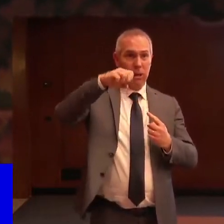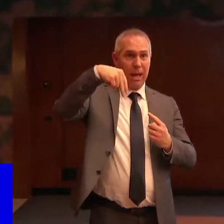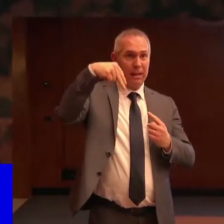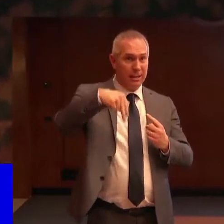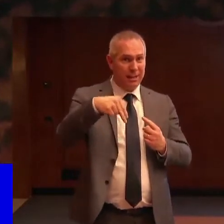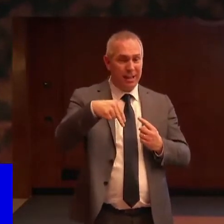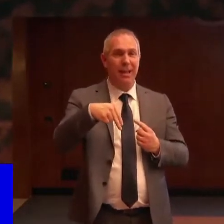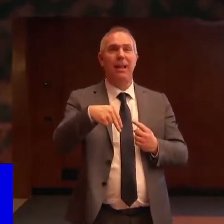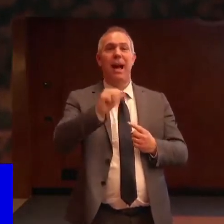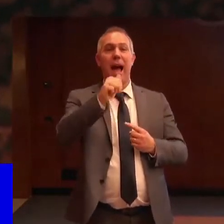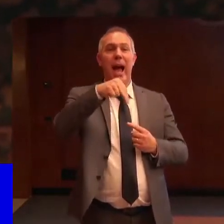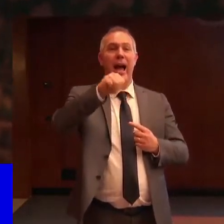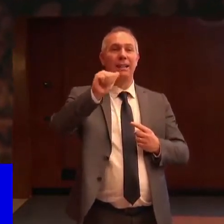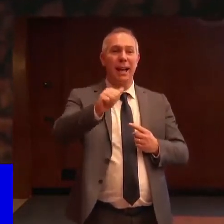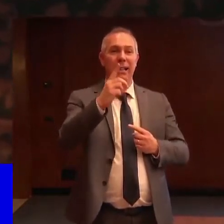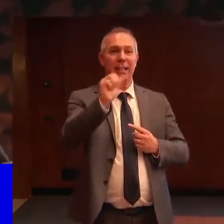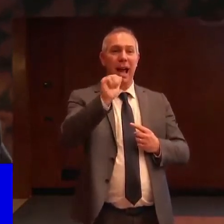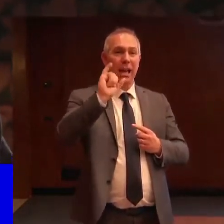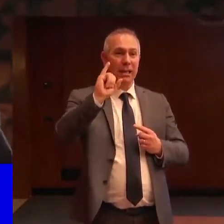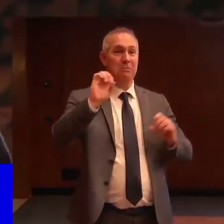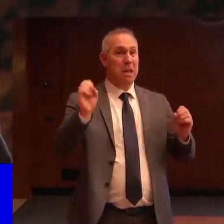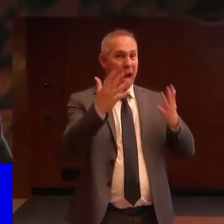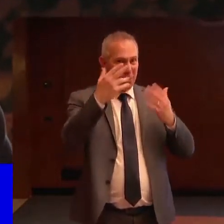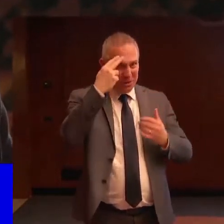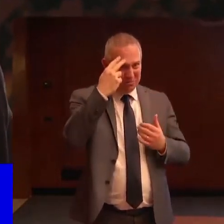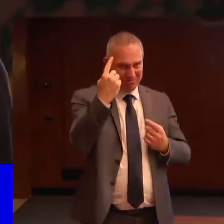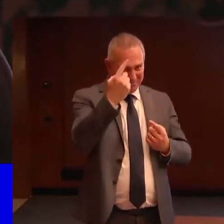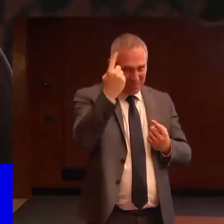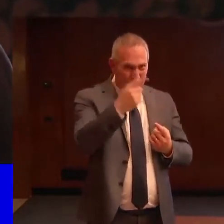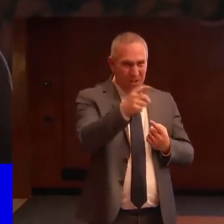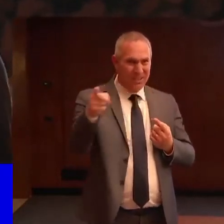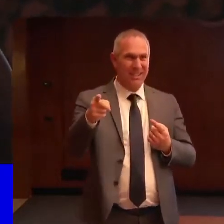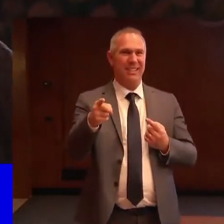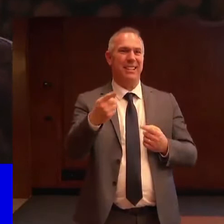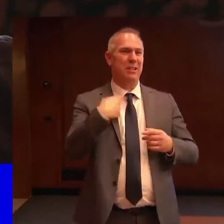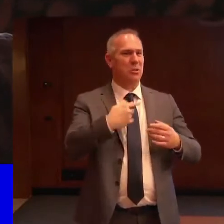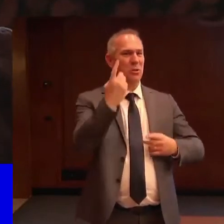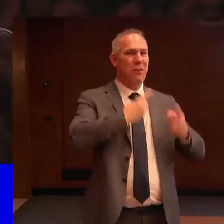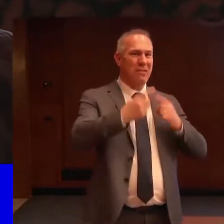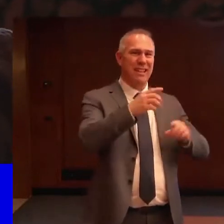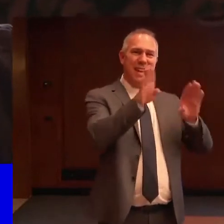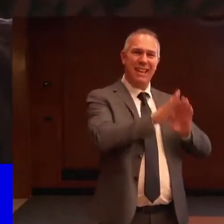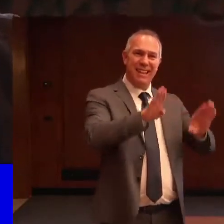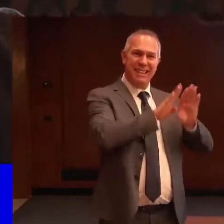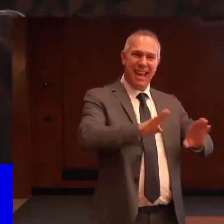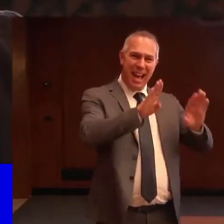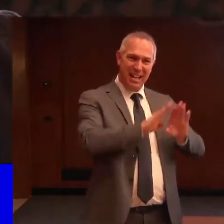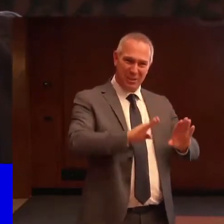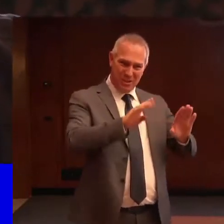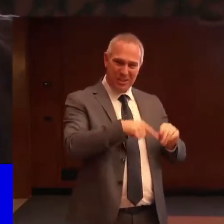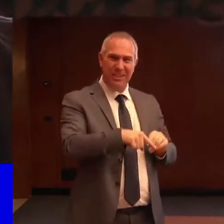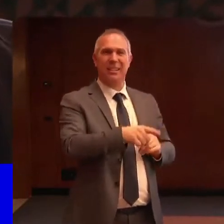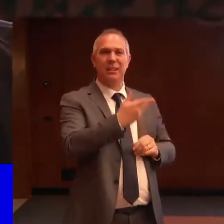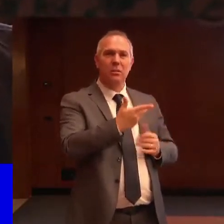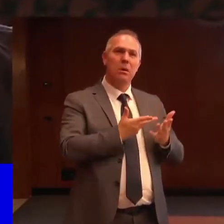Miracoli, che probabilmente qualcuno ricorda, arrivava da un testo teatrale, arrivava da una realtà vissuta, era un modo